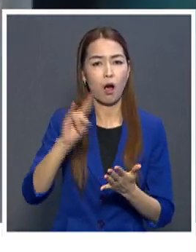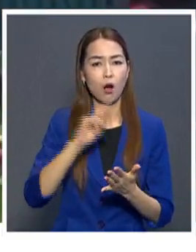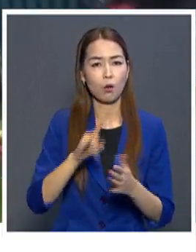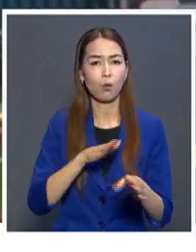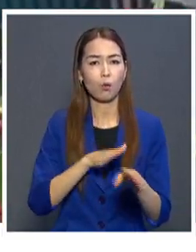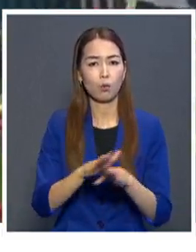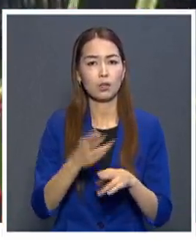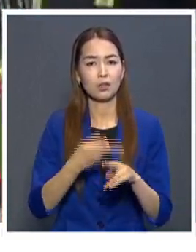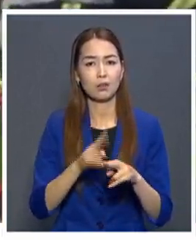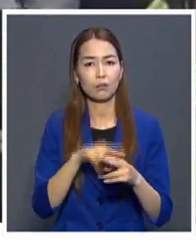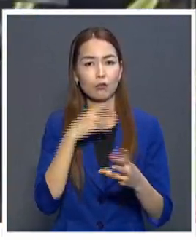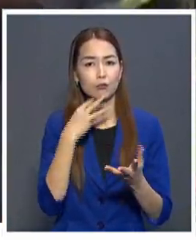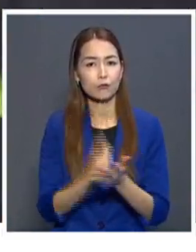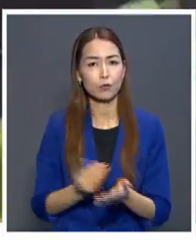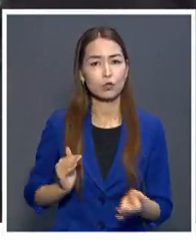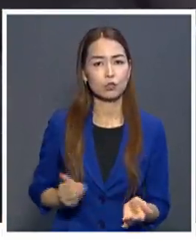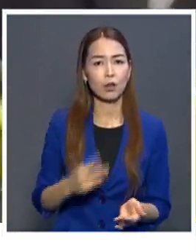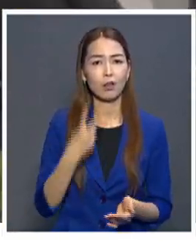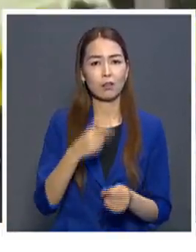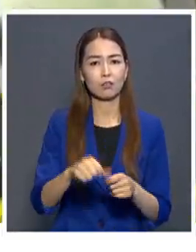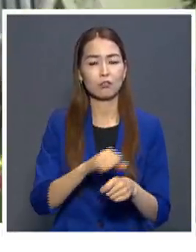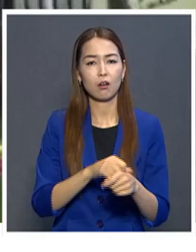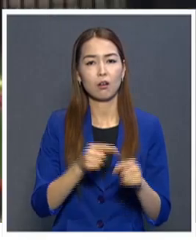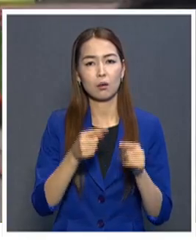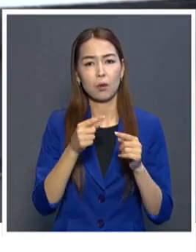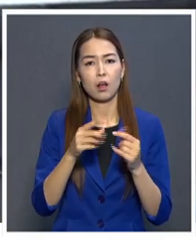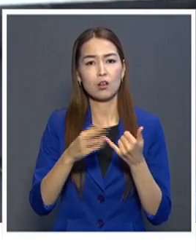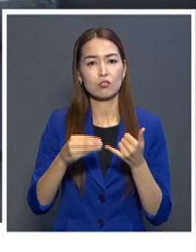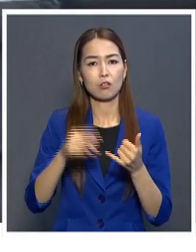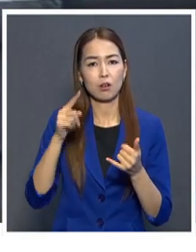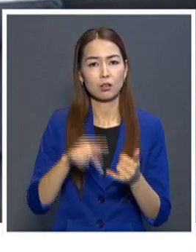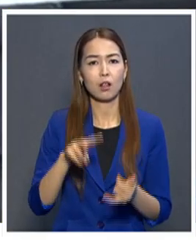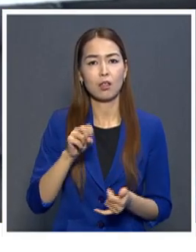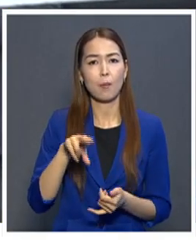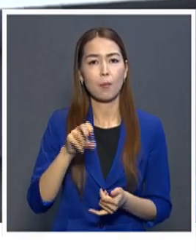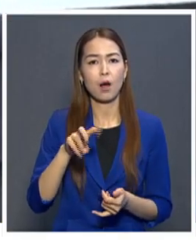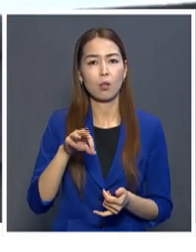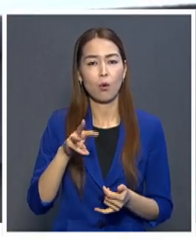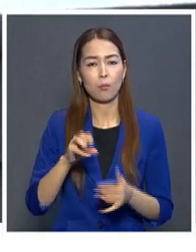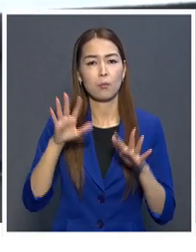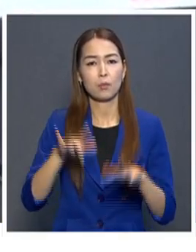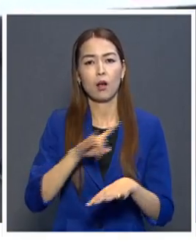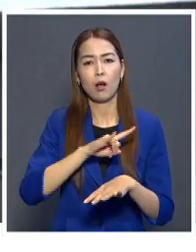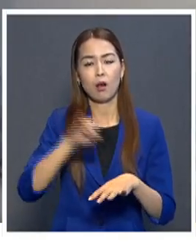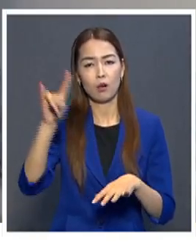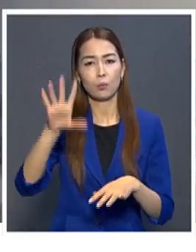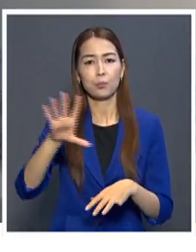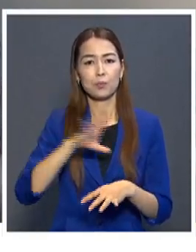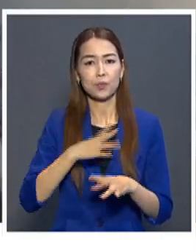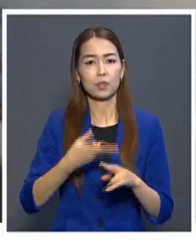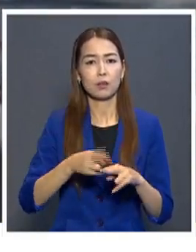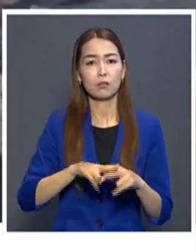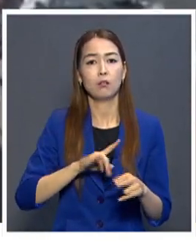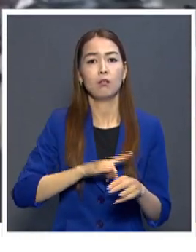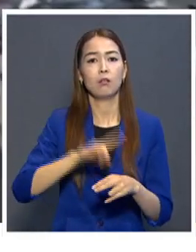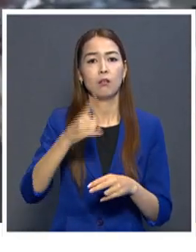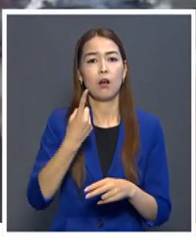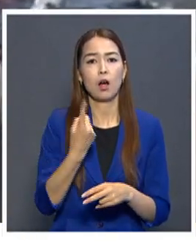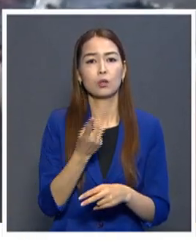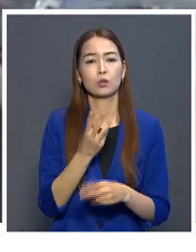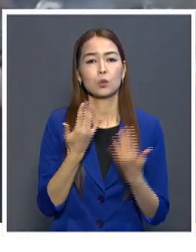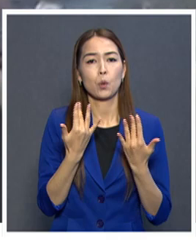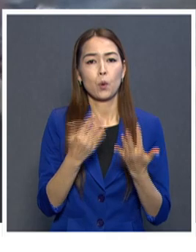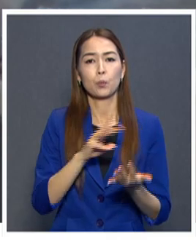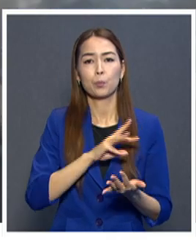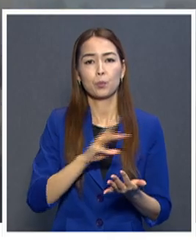орындайтын шағын ұшақ 2 шақырым жердегі Ла-Палома әуежайынан ұшқан. Дегенмен оның аспанға көтерілген соң бірнеше минуттан